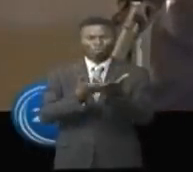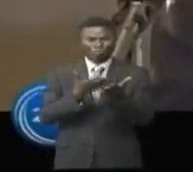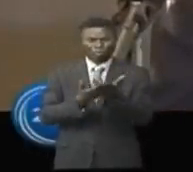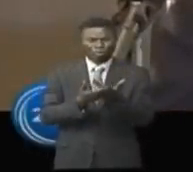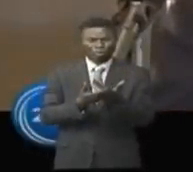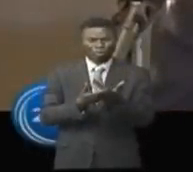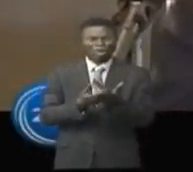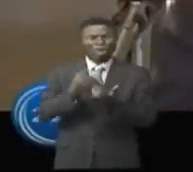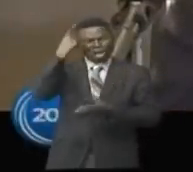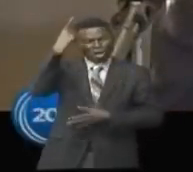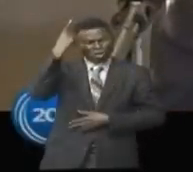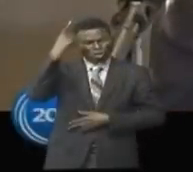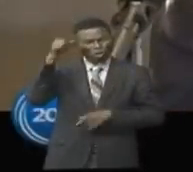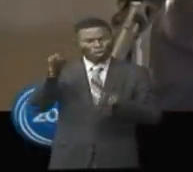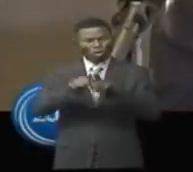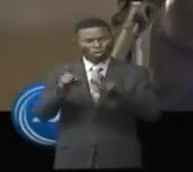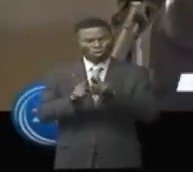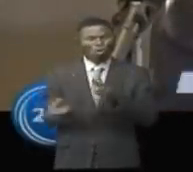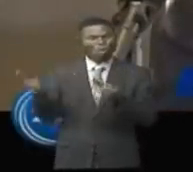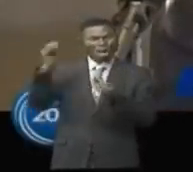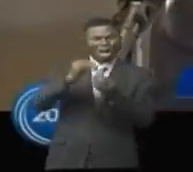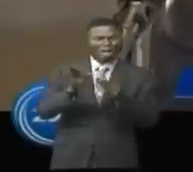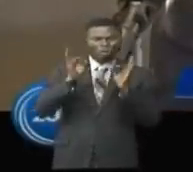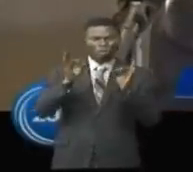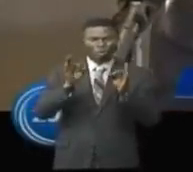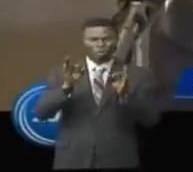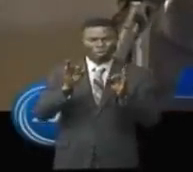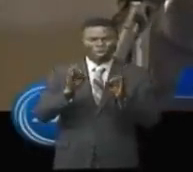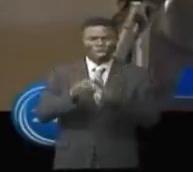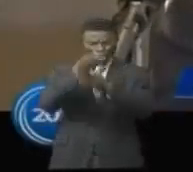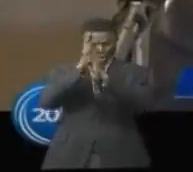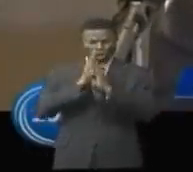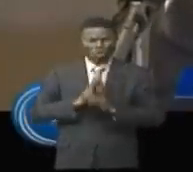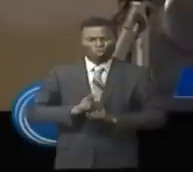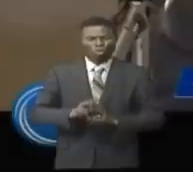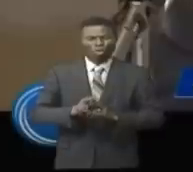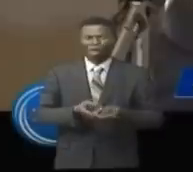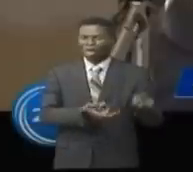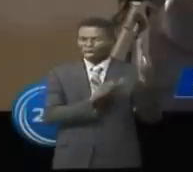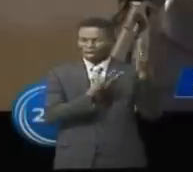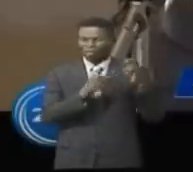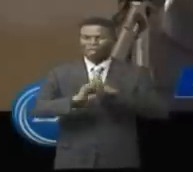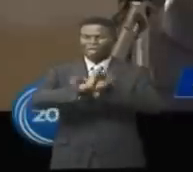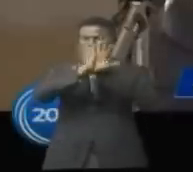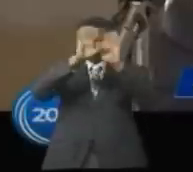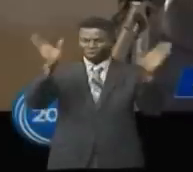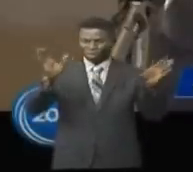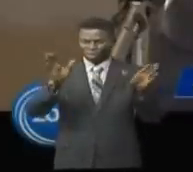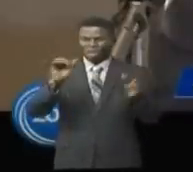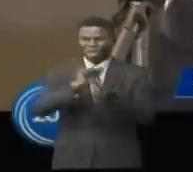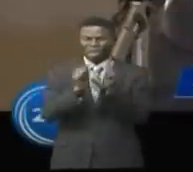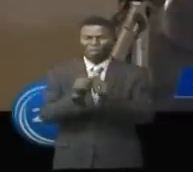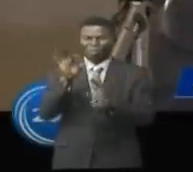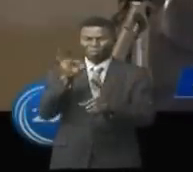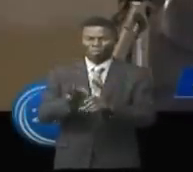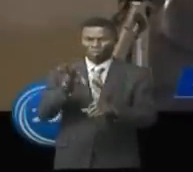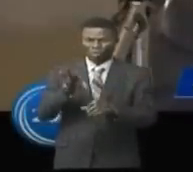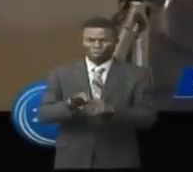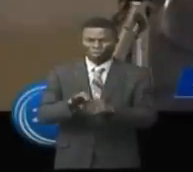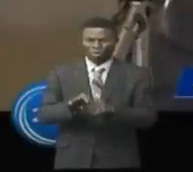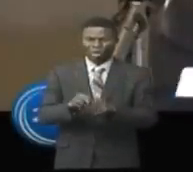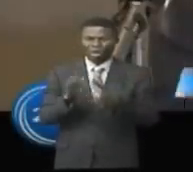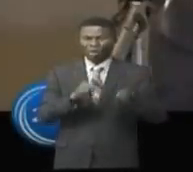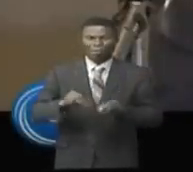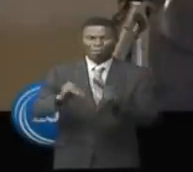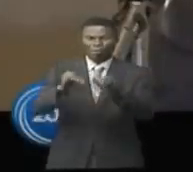être comprise comme le renouvellement de la crédibilité et de la transparence du processus électoral et une